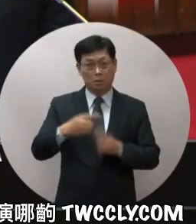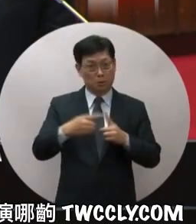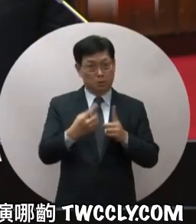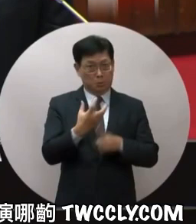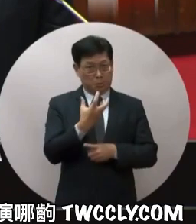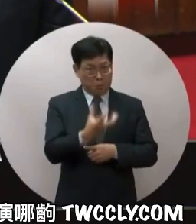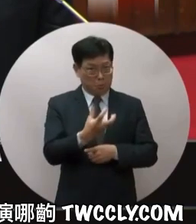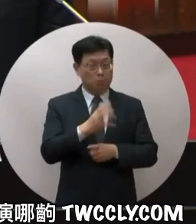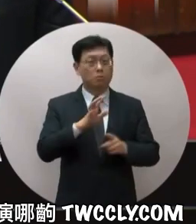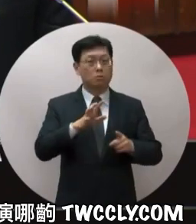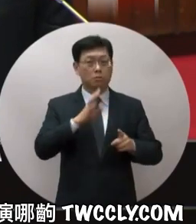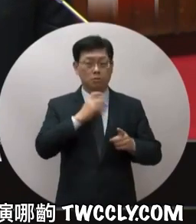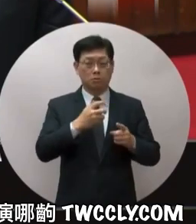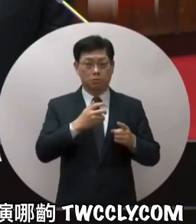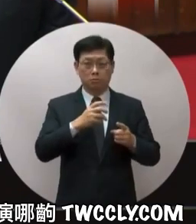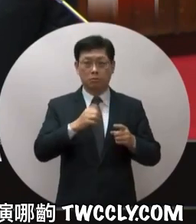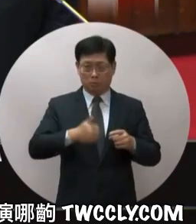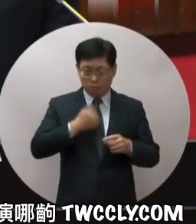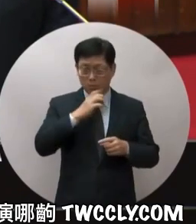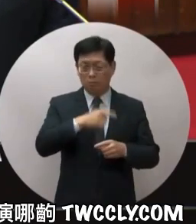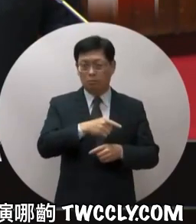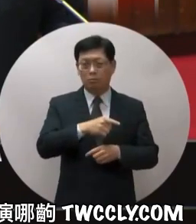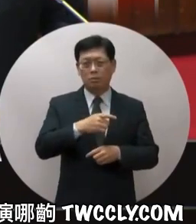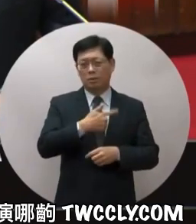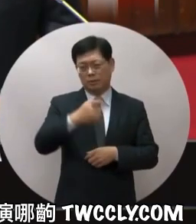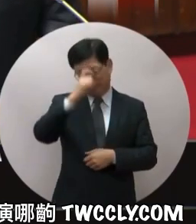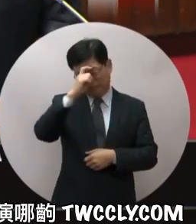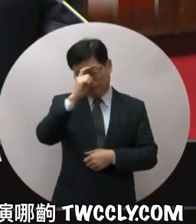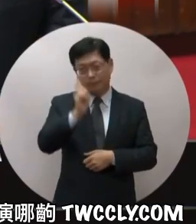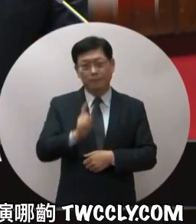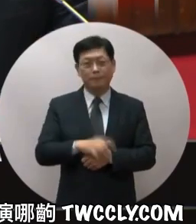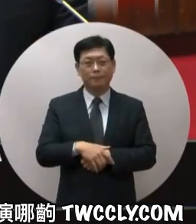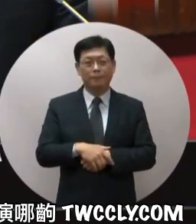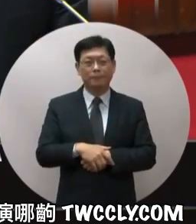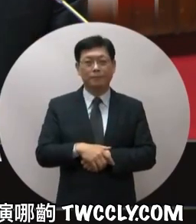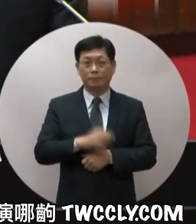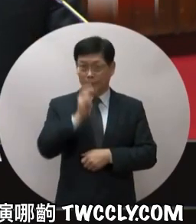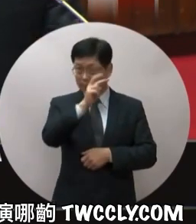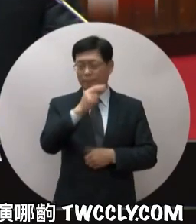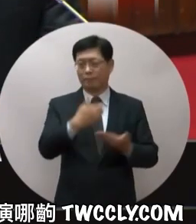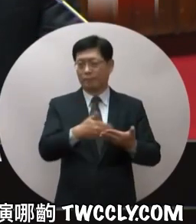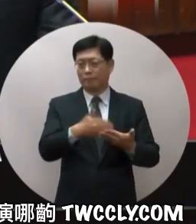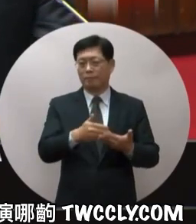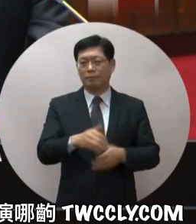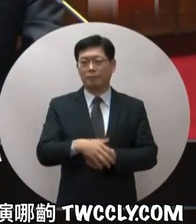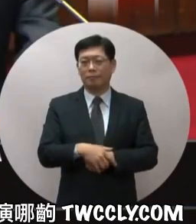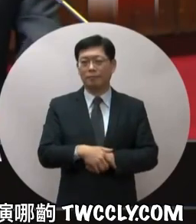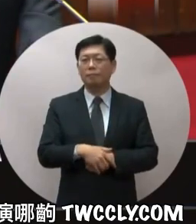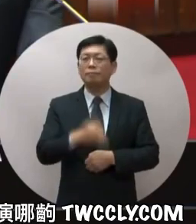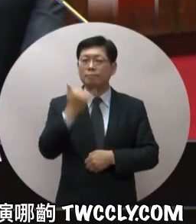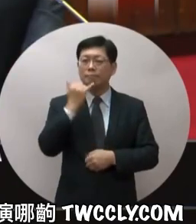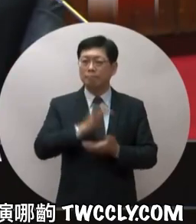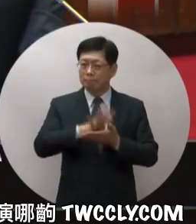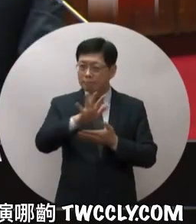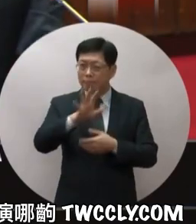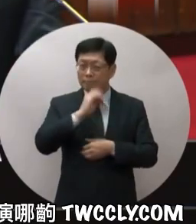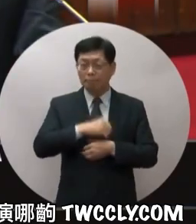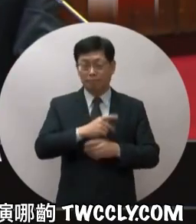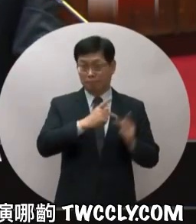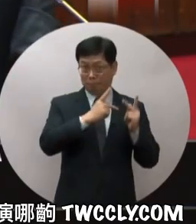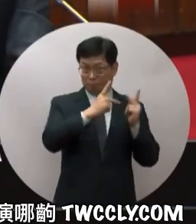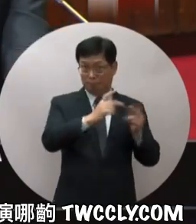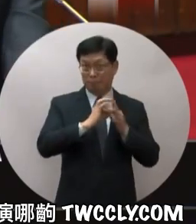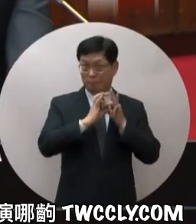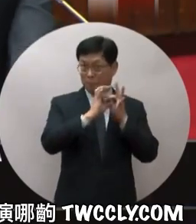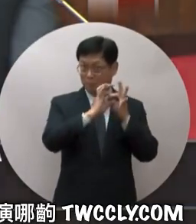的人口秘局的城市可以說鄉頂他們很希望的就是什麼你看到這個圖裡面很希望說可以未來高節延